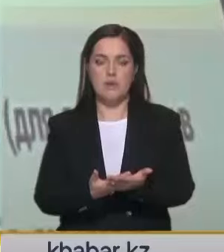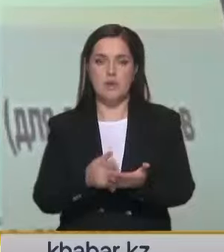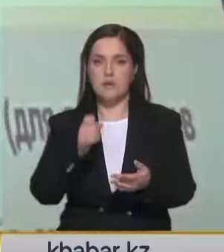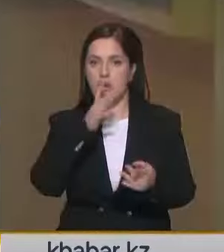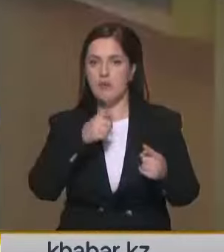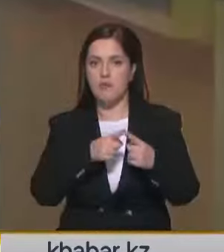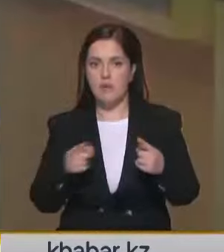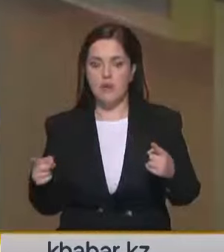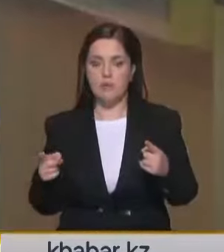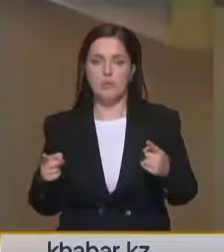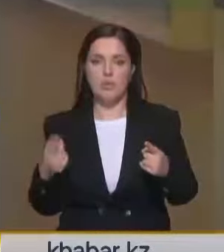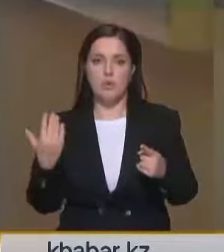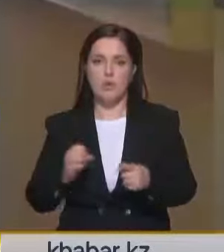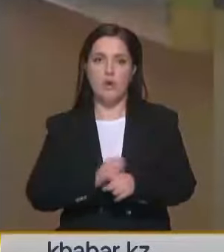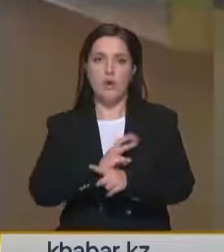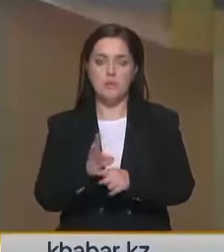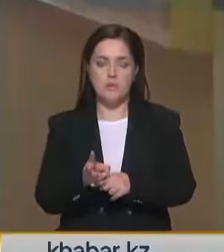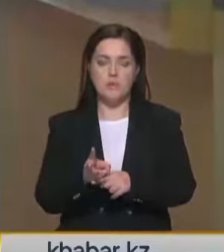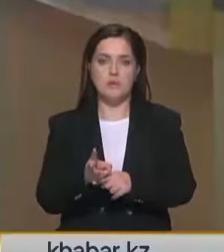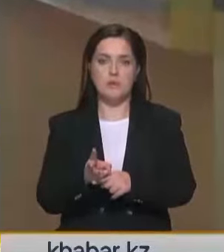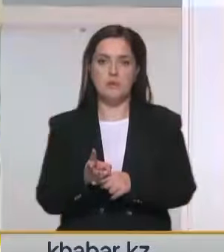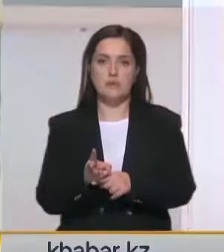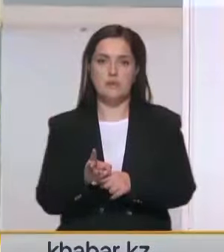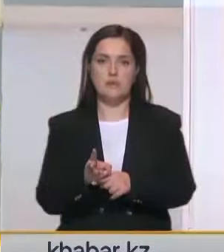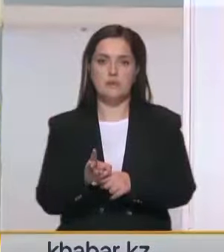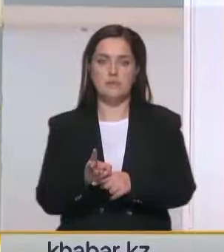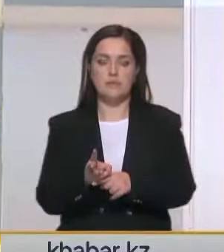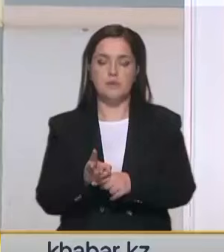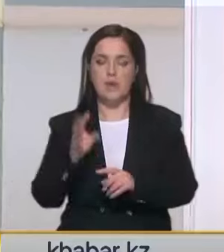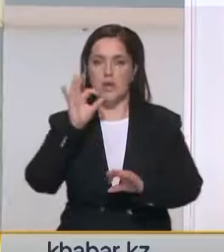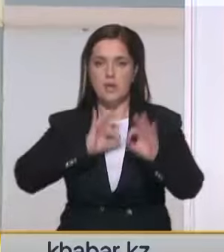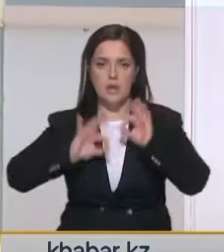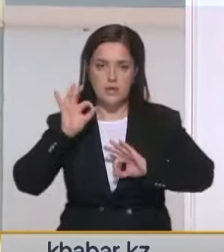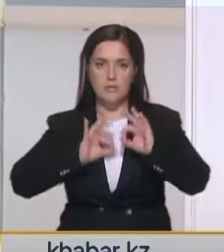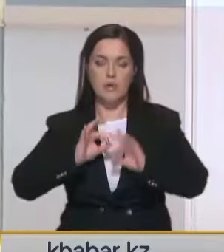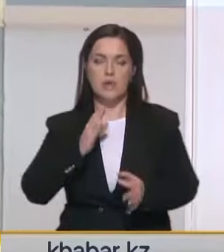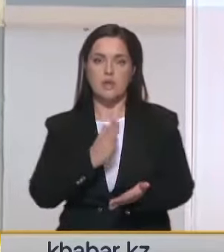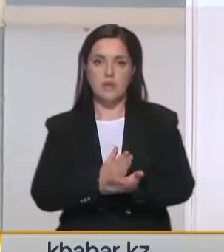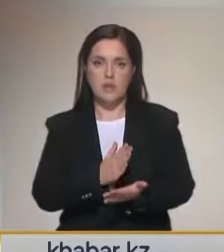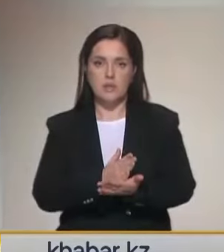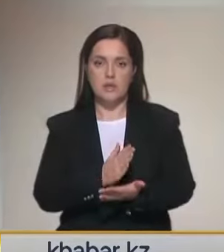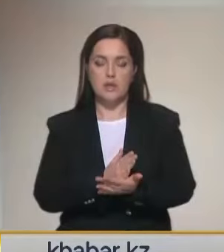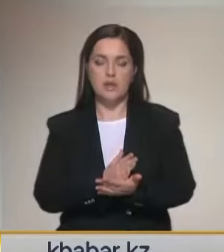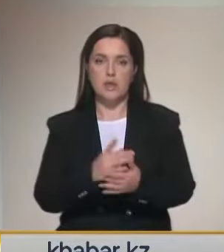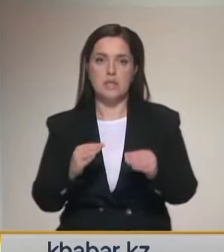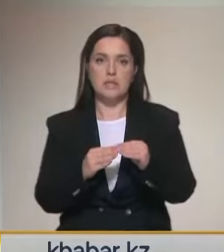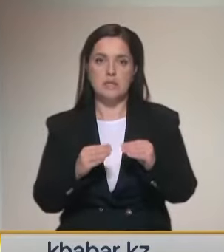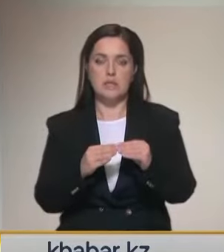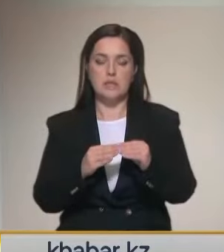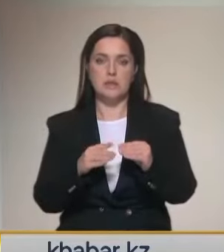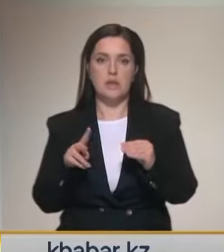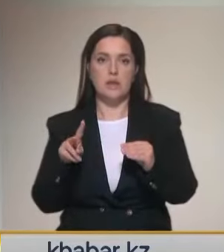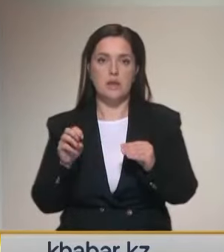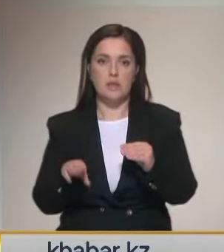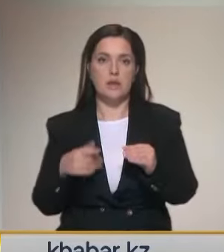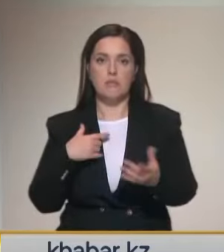годы, наши пациенты обеспечены современными лекарственными препаратами. За последние 10 лет мы, в